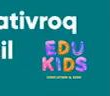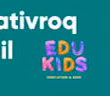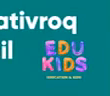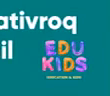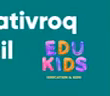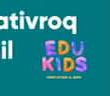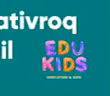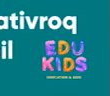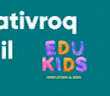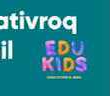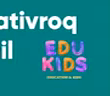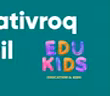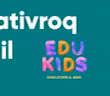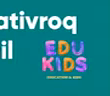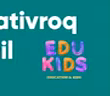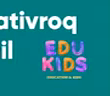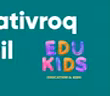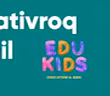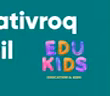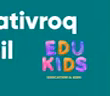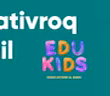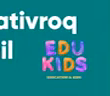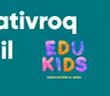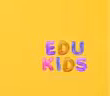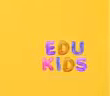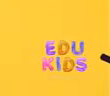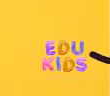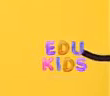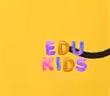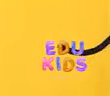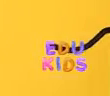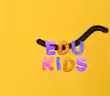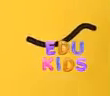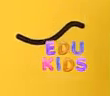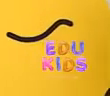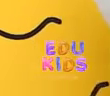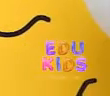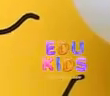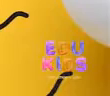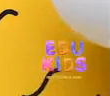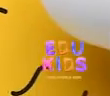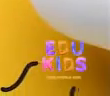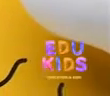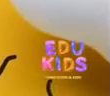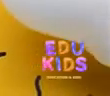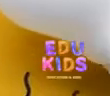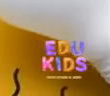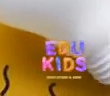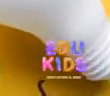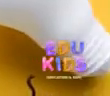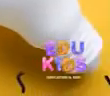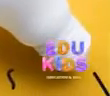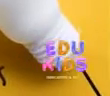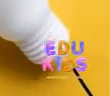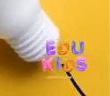ham ajoyib, bundan ham kreativroq g'oya borligiga ishonchimiz komil. Shuni yodda tuting. Agar ibtidoiy odamlarning kreativ fikrlashi